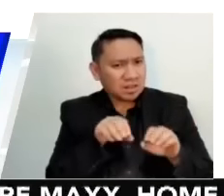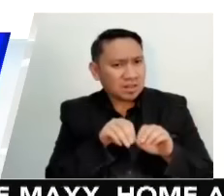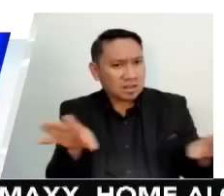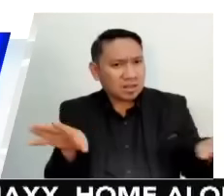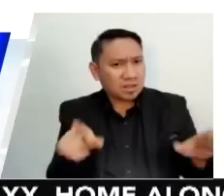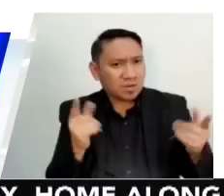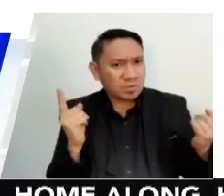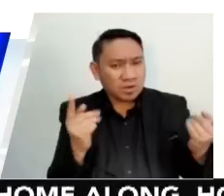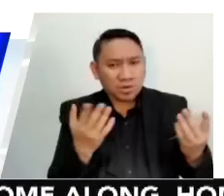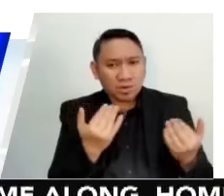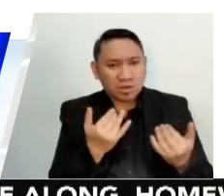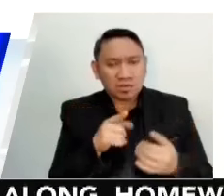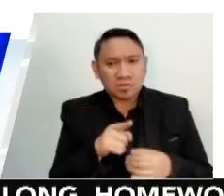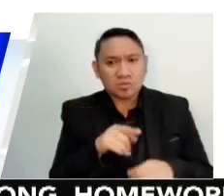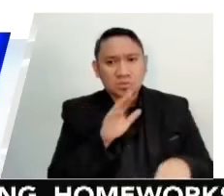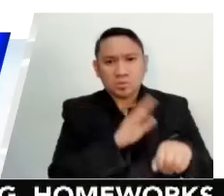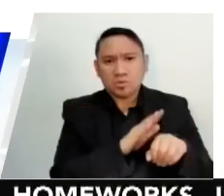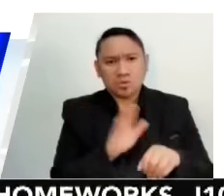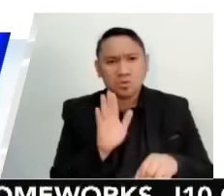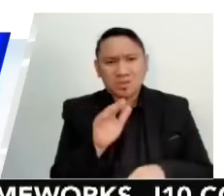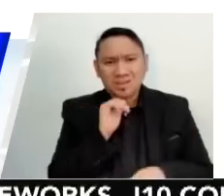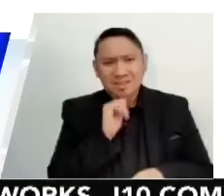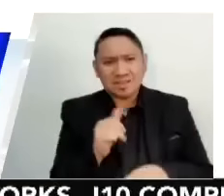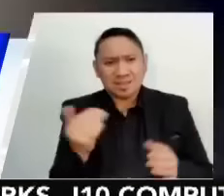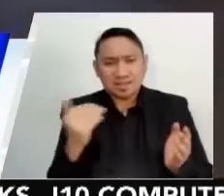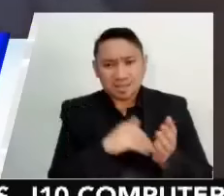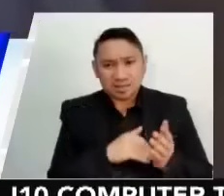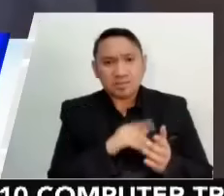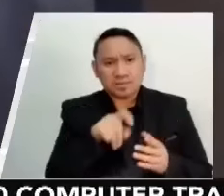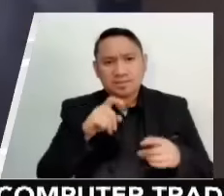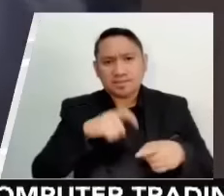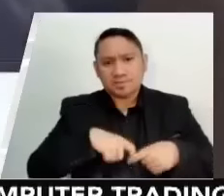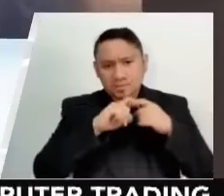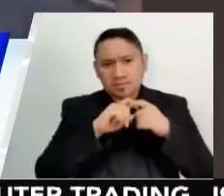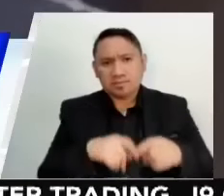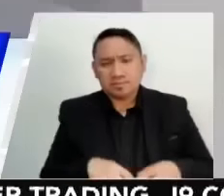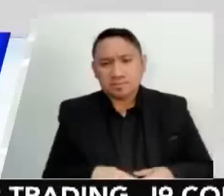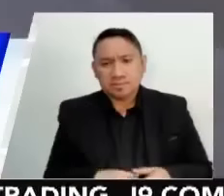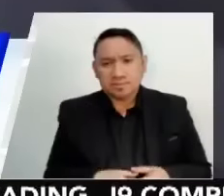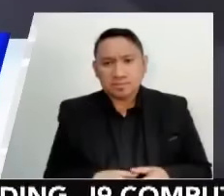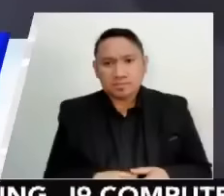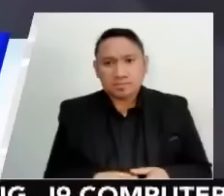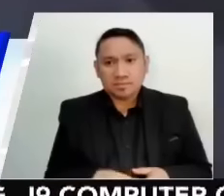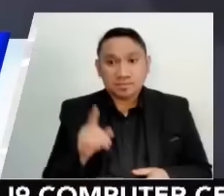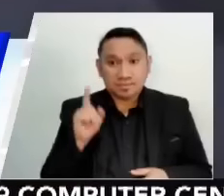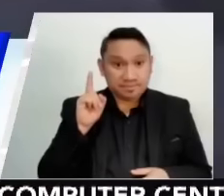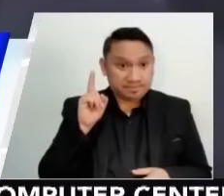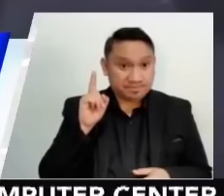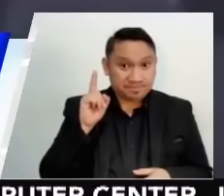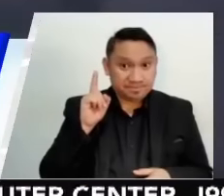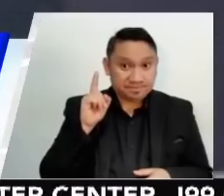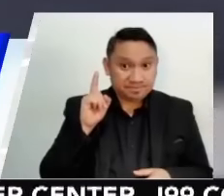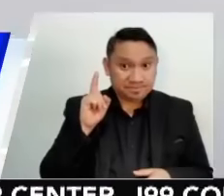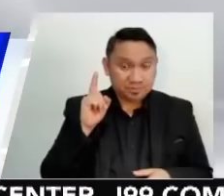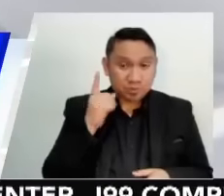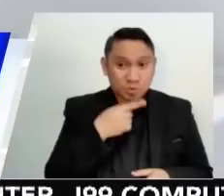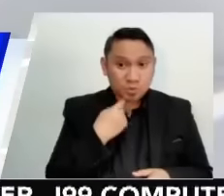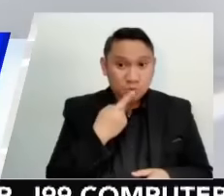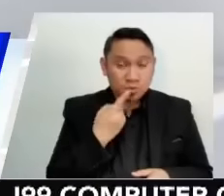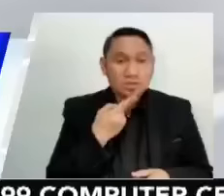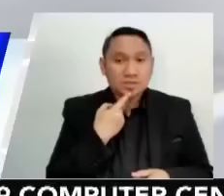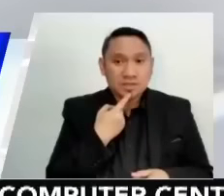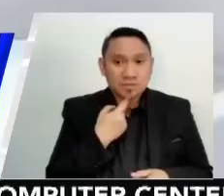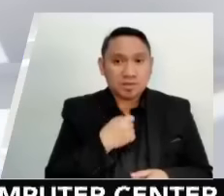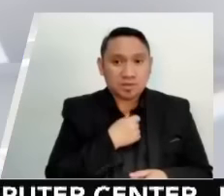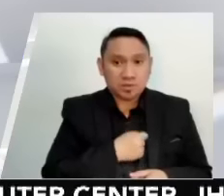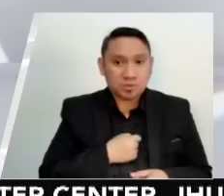huwag na maulit. Pag naulit, then suspension na kagad. Ang isa sa mga immigration officer na nasa picture, nag-sorry. Ito po ay